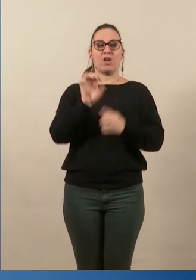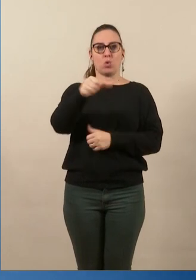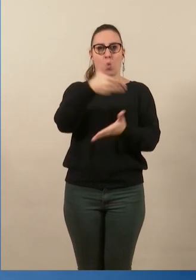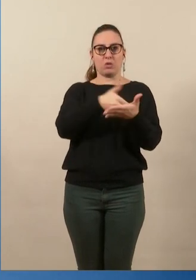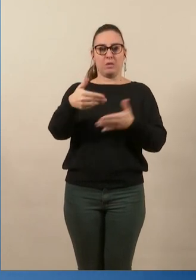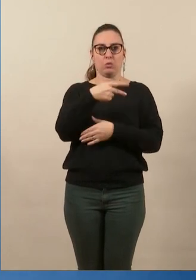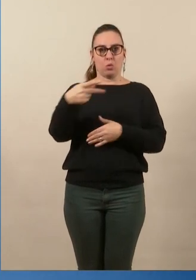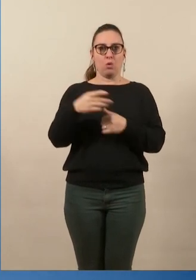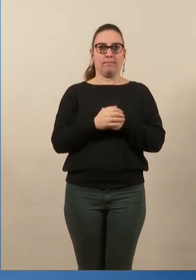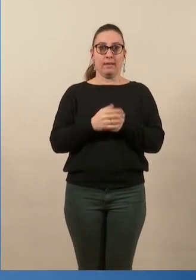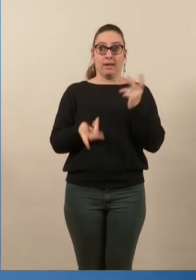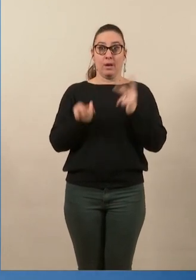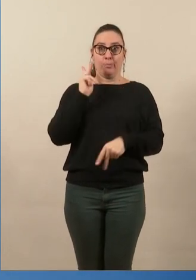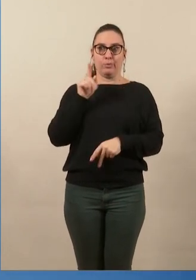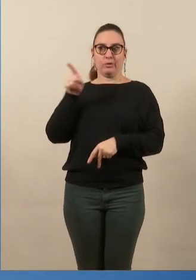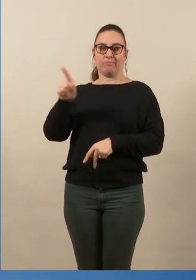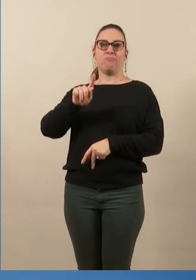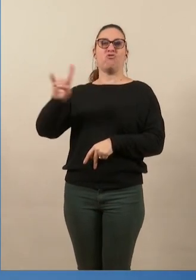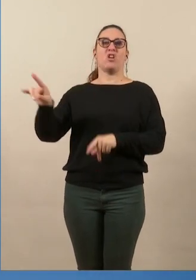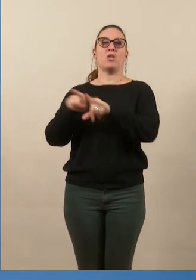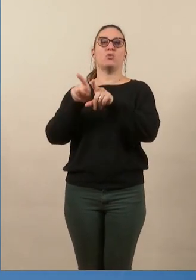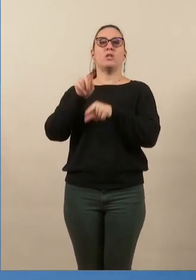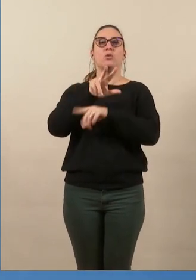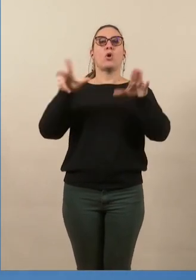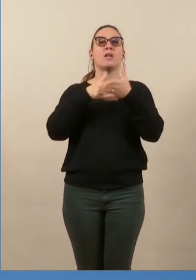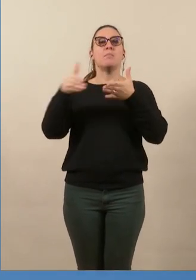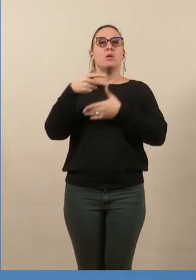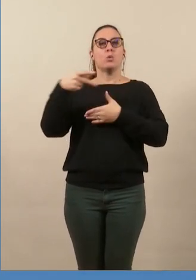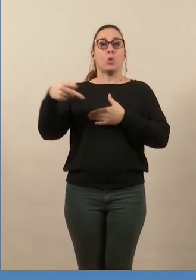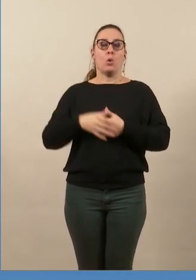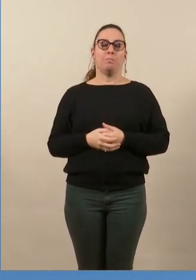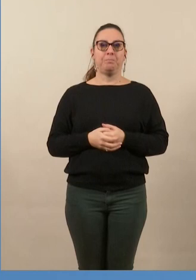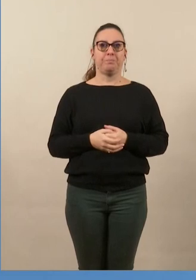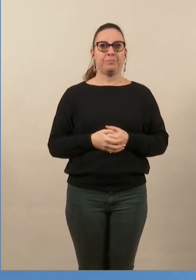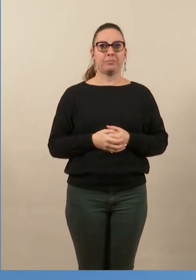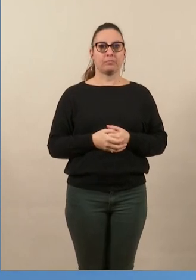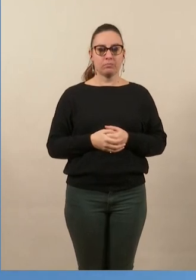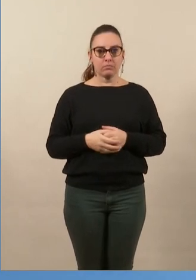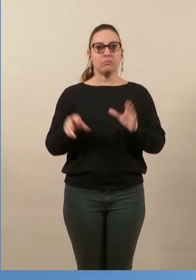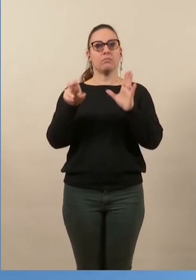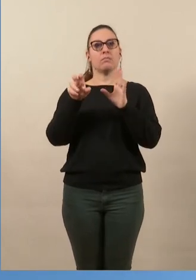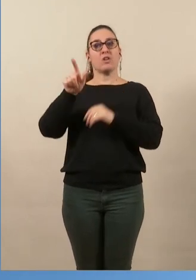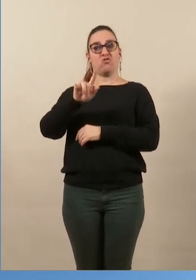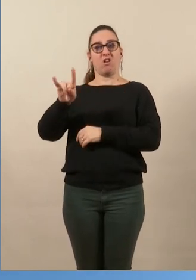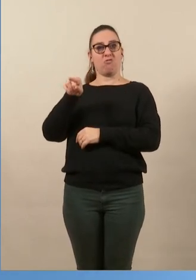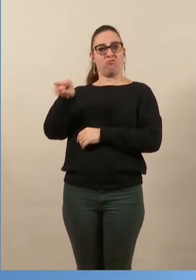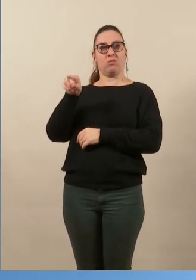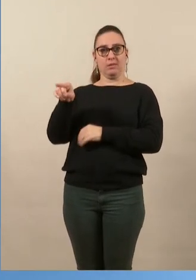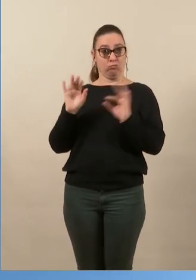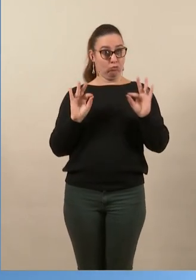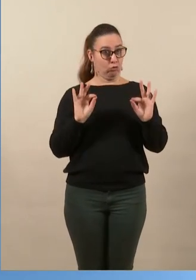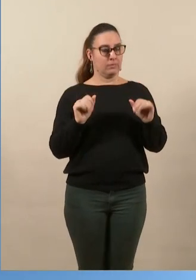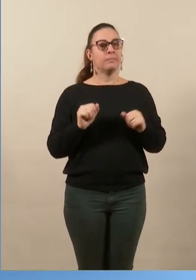millions et surtout avec Grenoble habitat pour 37 millions d'euros Grenoble habitat justement